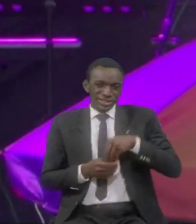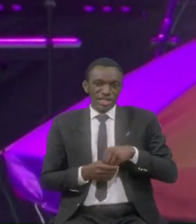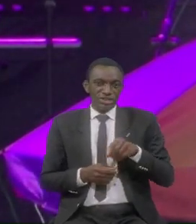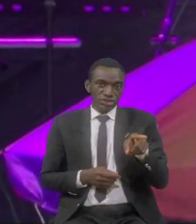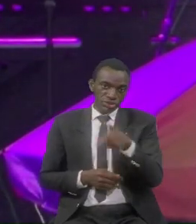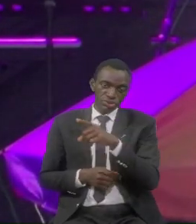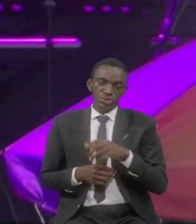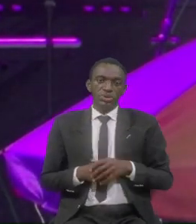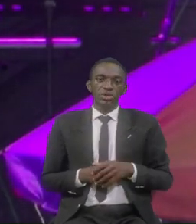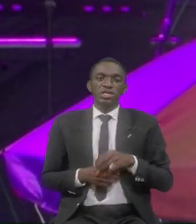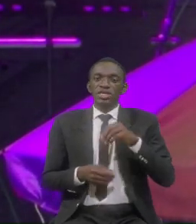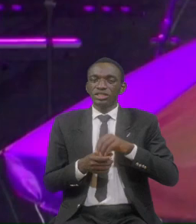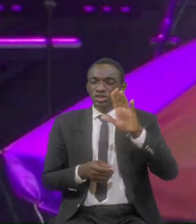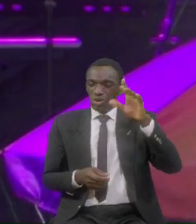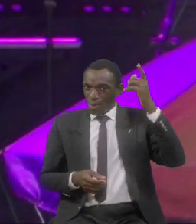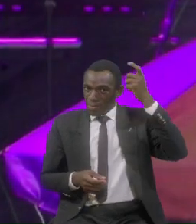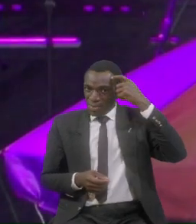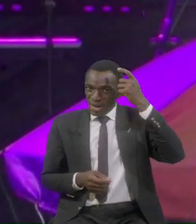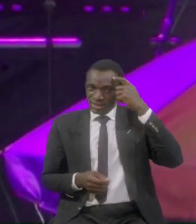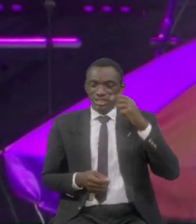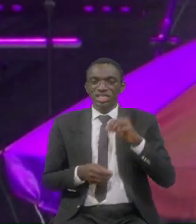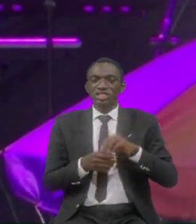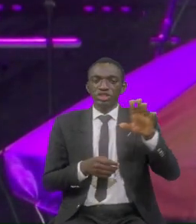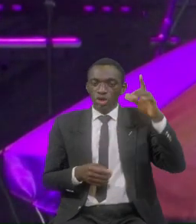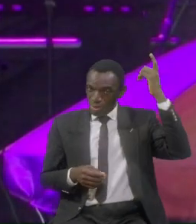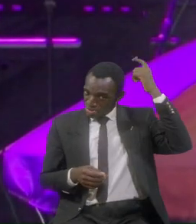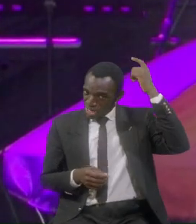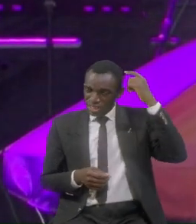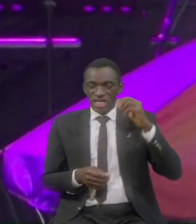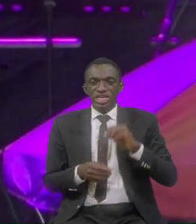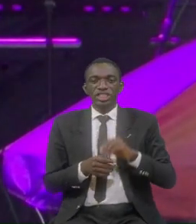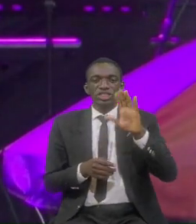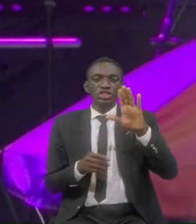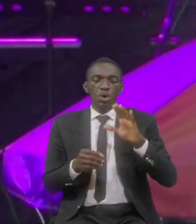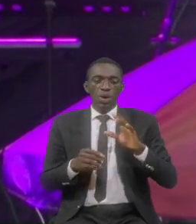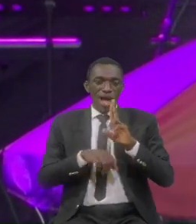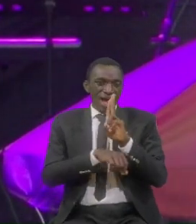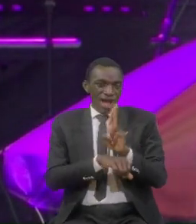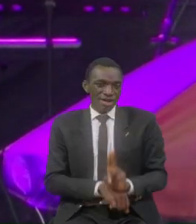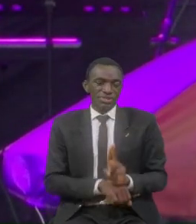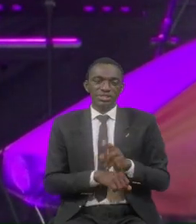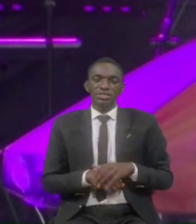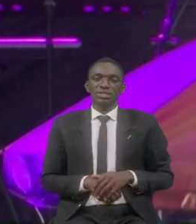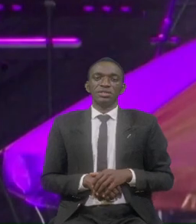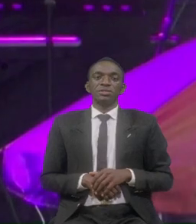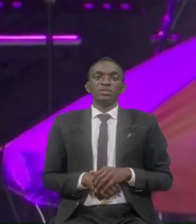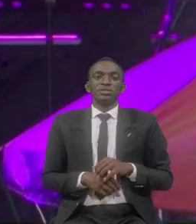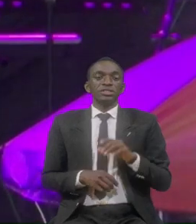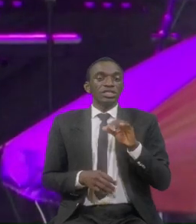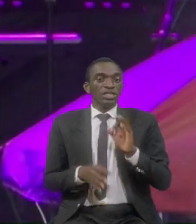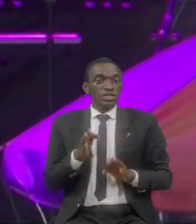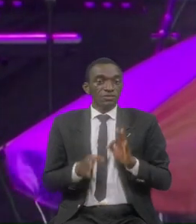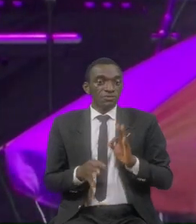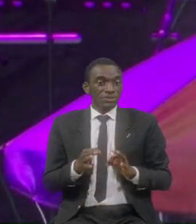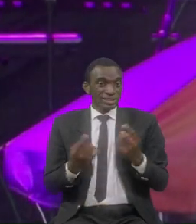your brain, diha sa imong utok, in your mind, diha sa imong una, in your habit, diha sa tanan nga imong, if that sin still remains